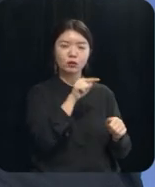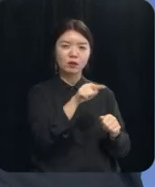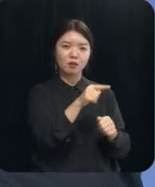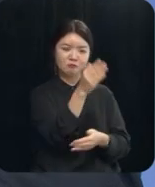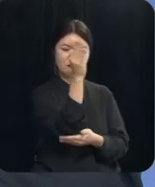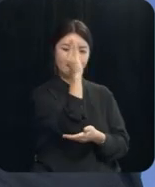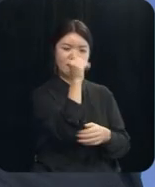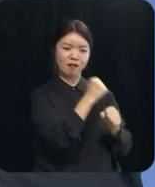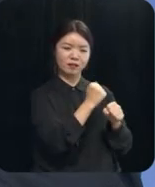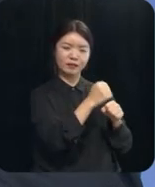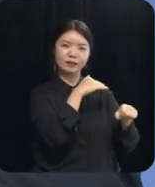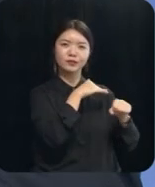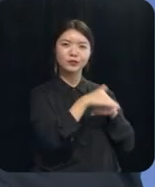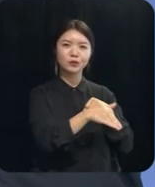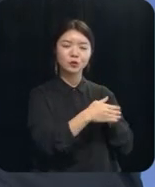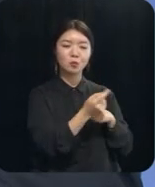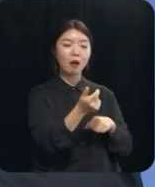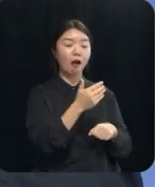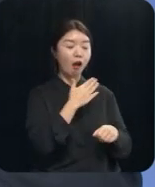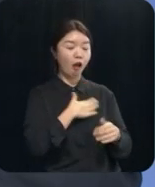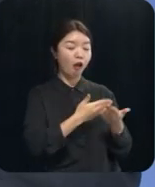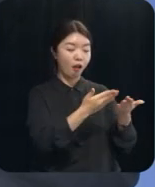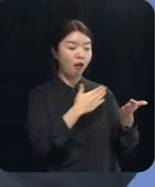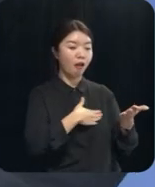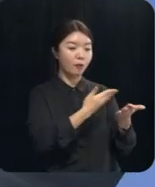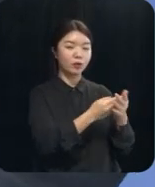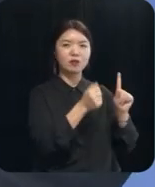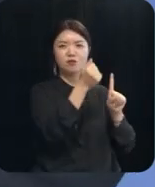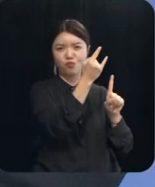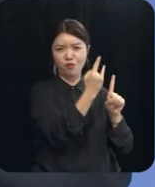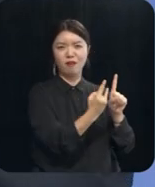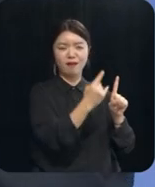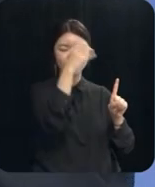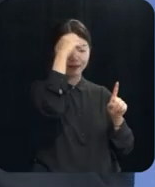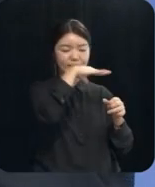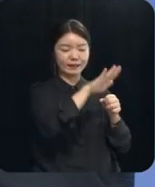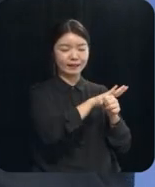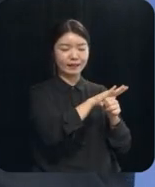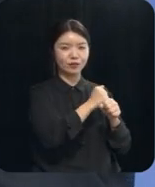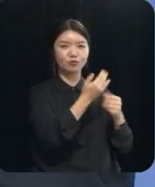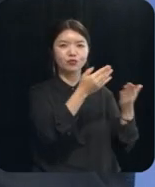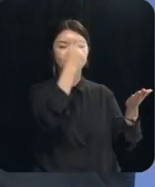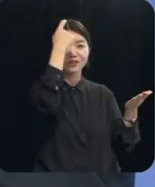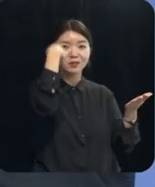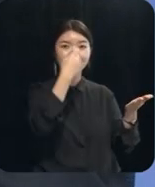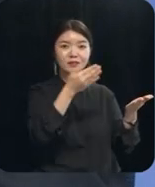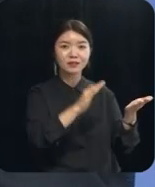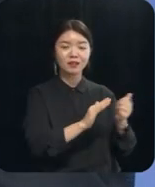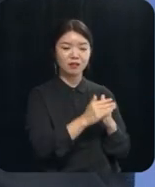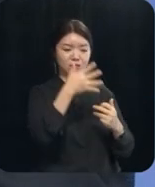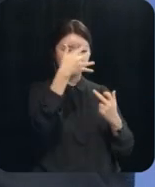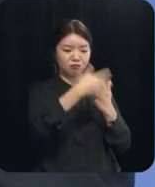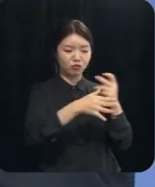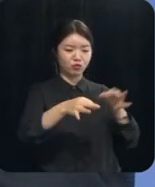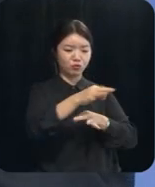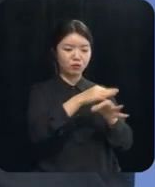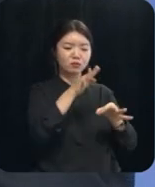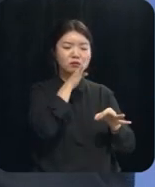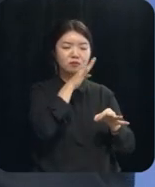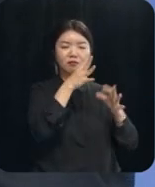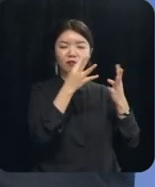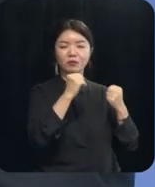식으로 선심성 이렇게 또는 일회성 땜빌식의 처방을 하고 있는 것 같습니다. 서귀포의 경제가 매우